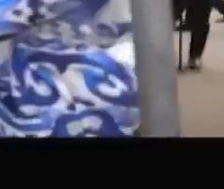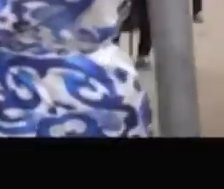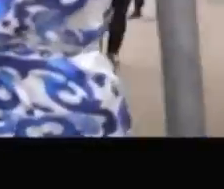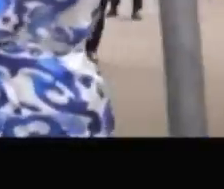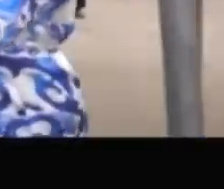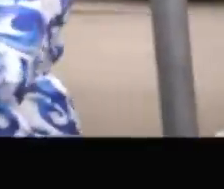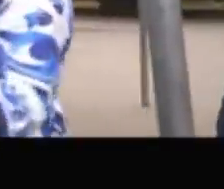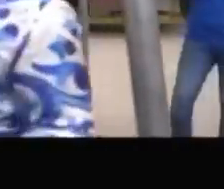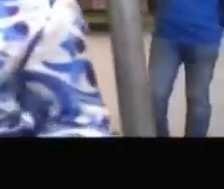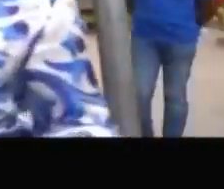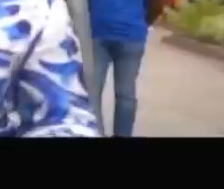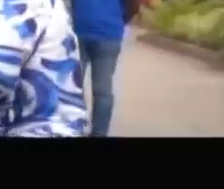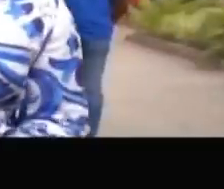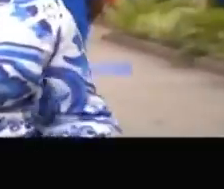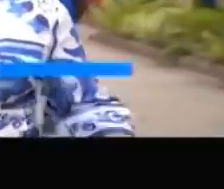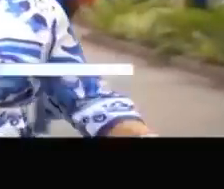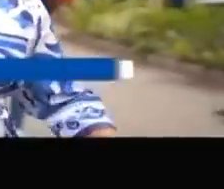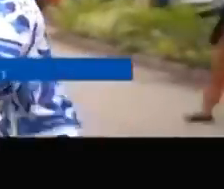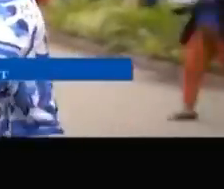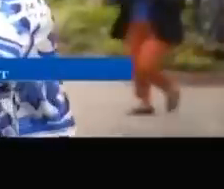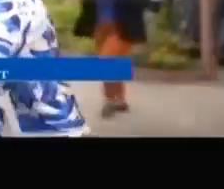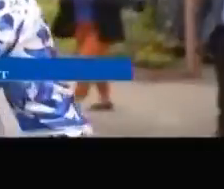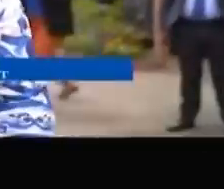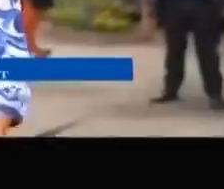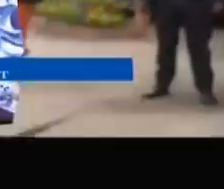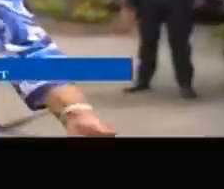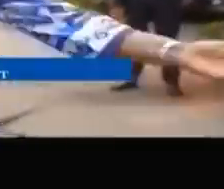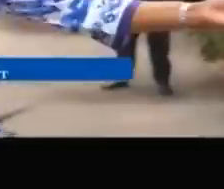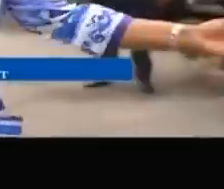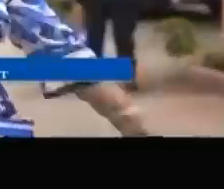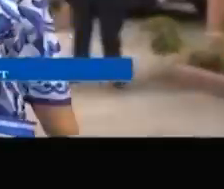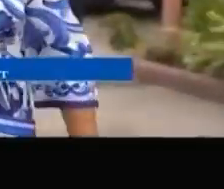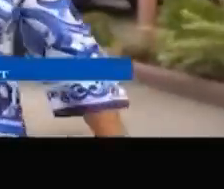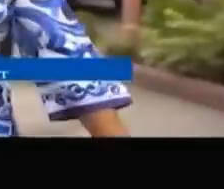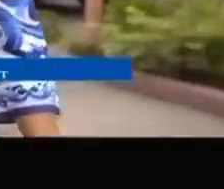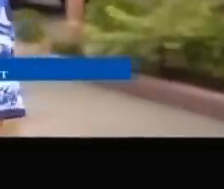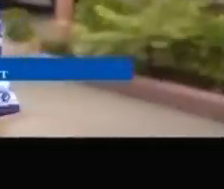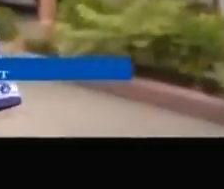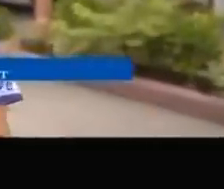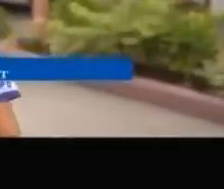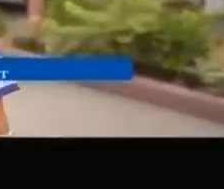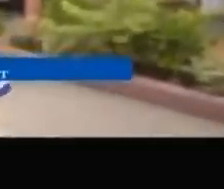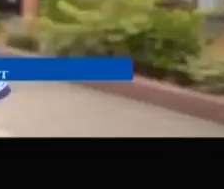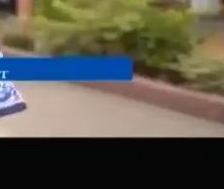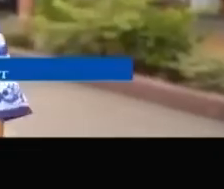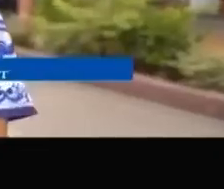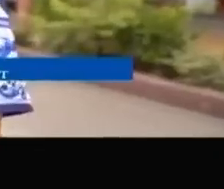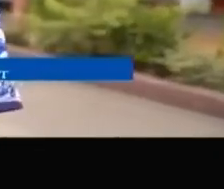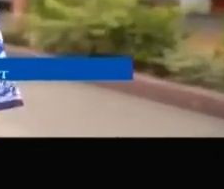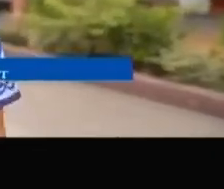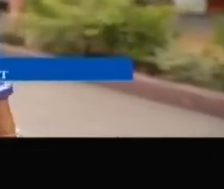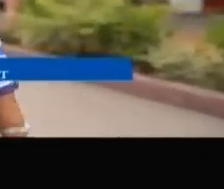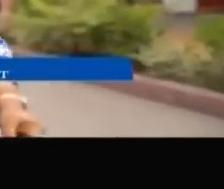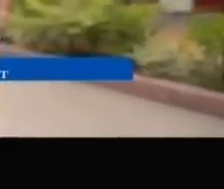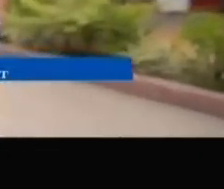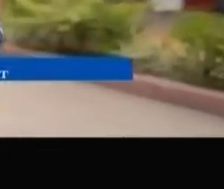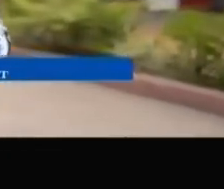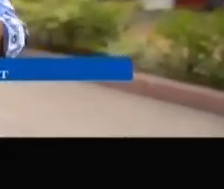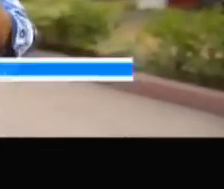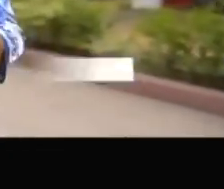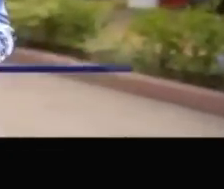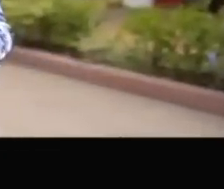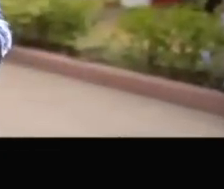Vous avez déjà fait 85%. Pourquoi vous cessez? Ici, si c'est bon, c'est rien. Hein? En tout cas, je suis